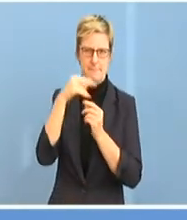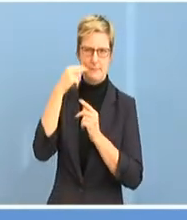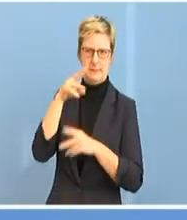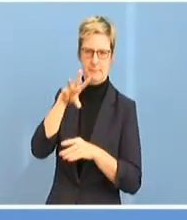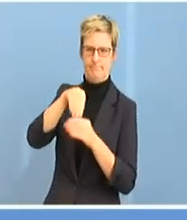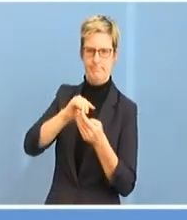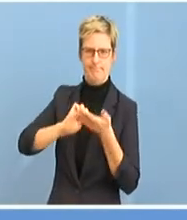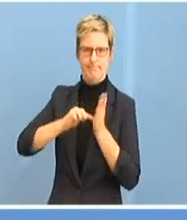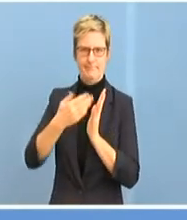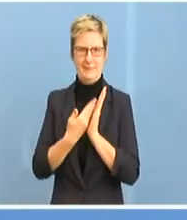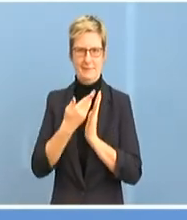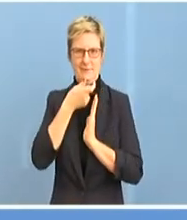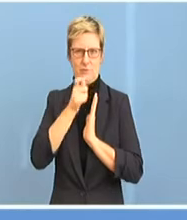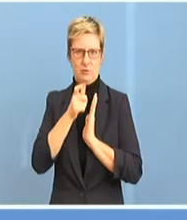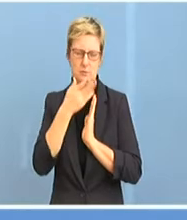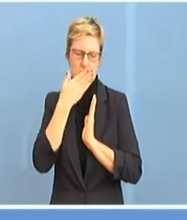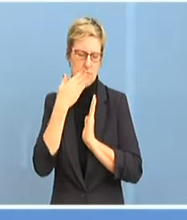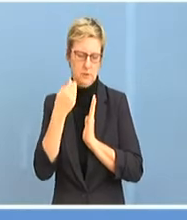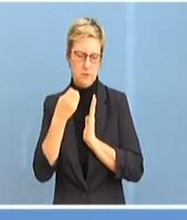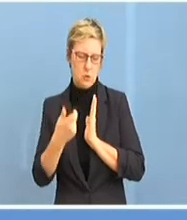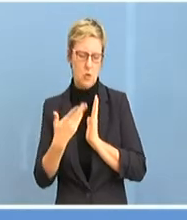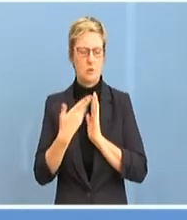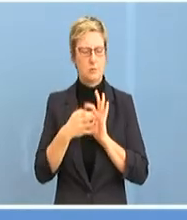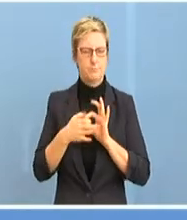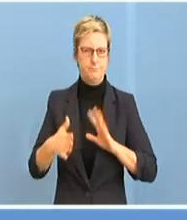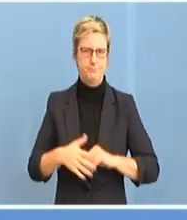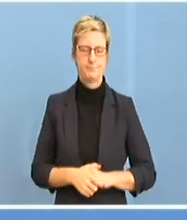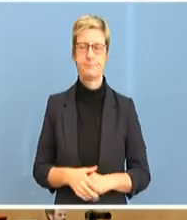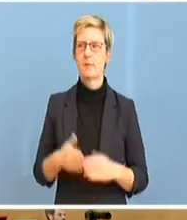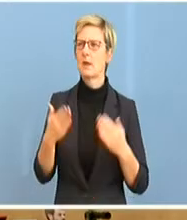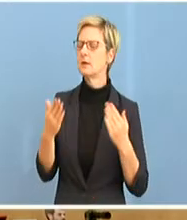Frage. Müssen Sie mich gerade nochmal,